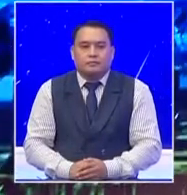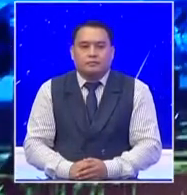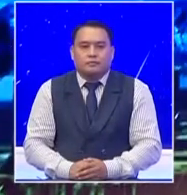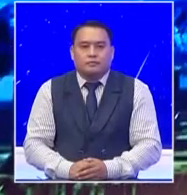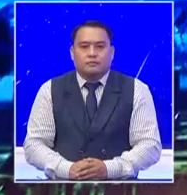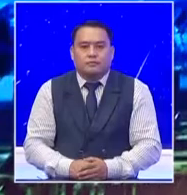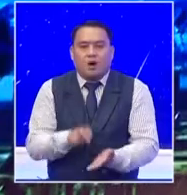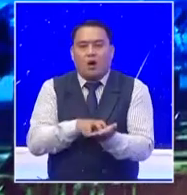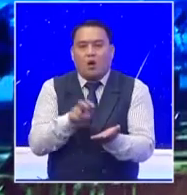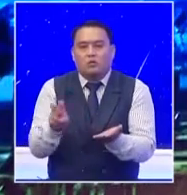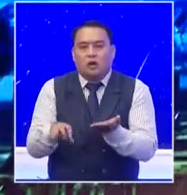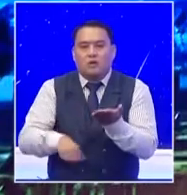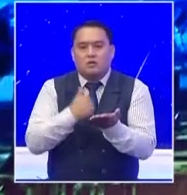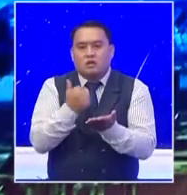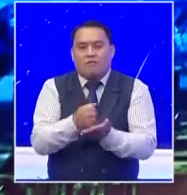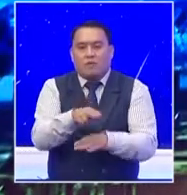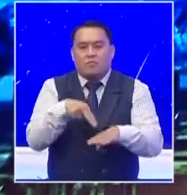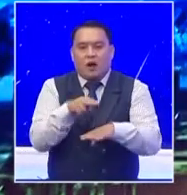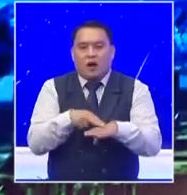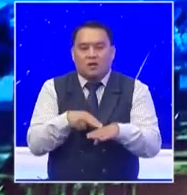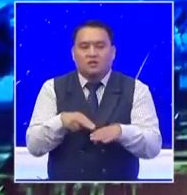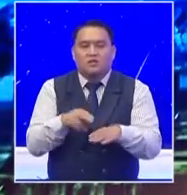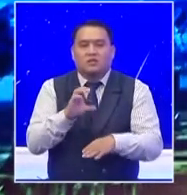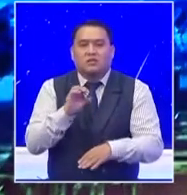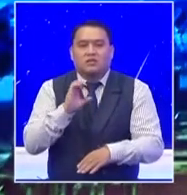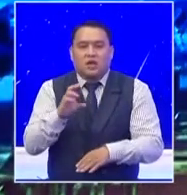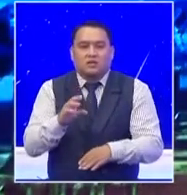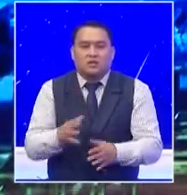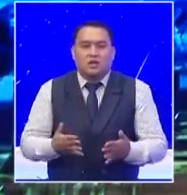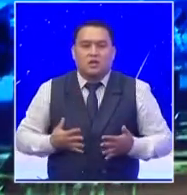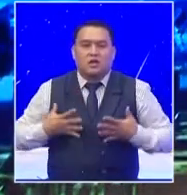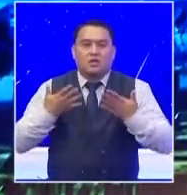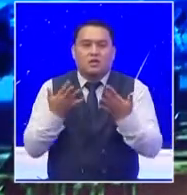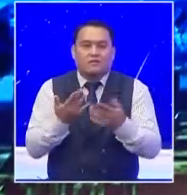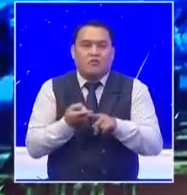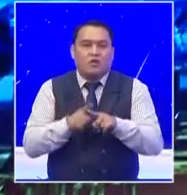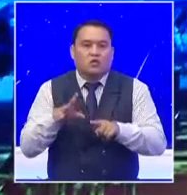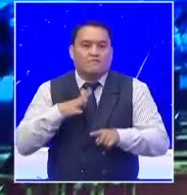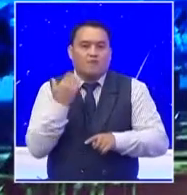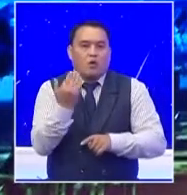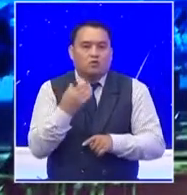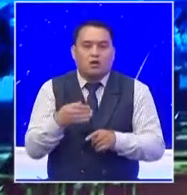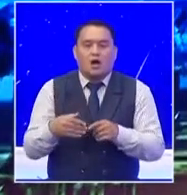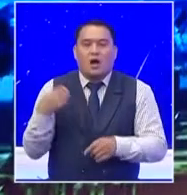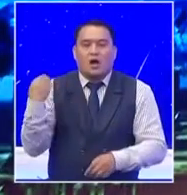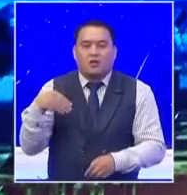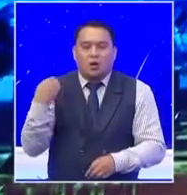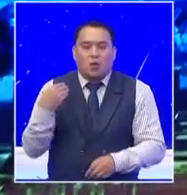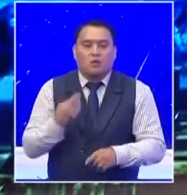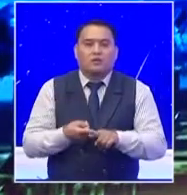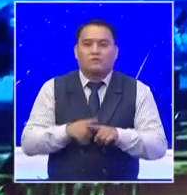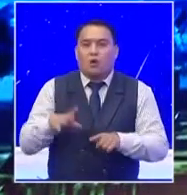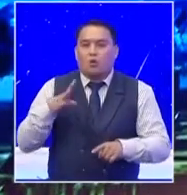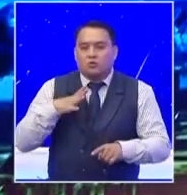Отставки главного полицейского и санврача региона требуют общественники Актау, передает Тенгриньюс со ссылкой на Астана ТВ. По